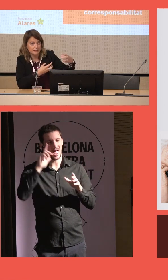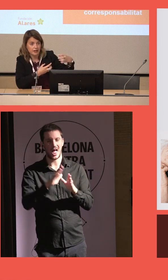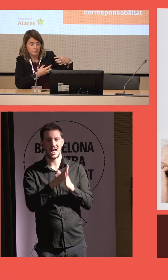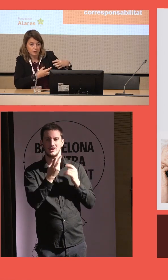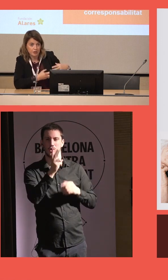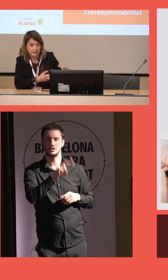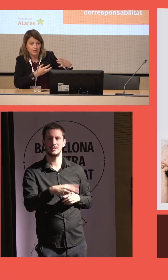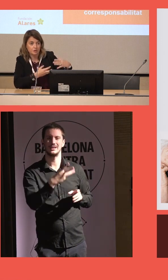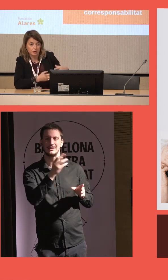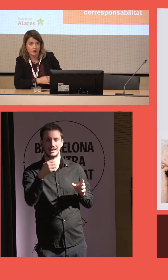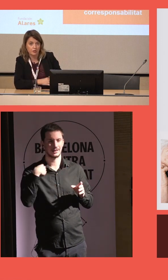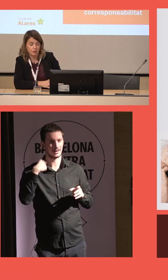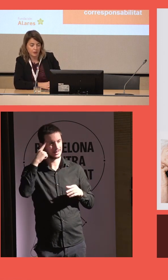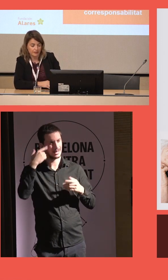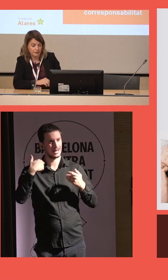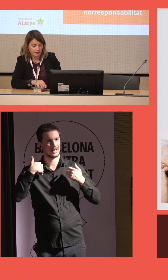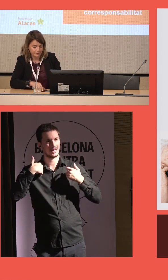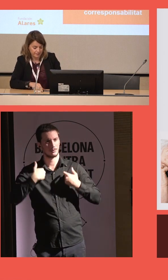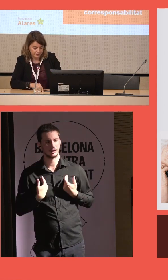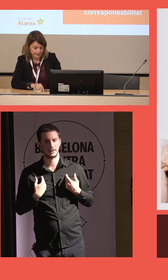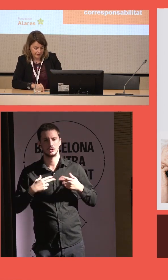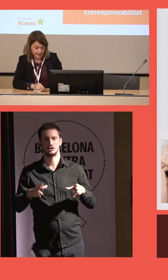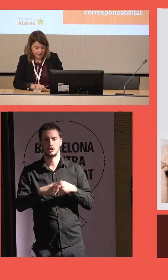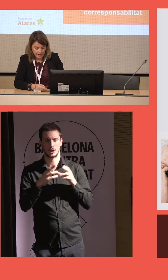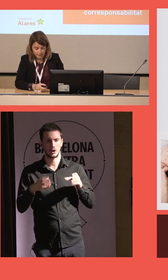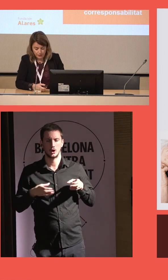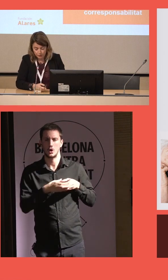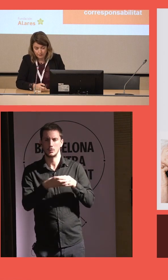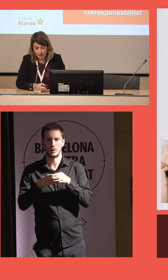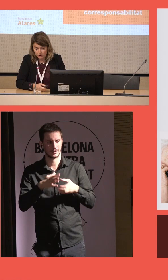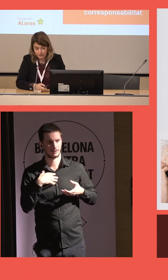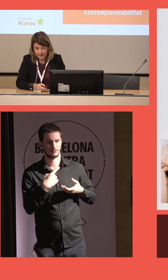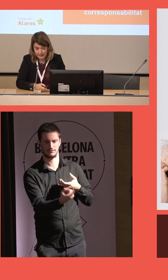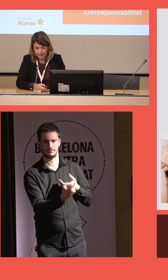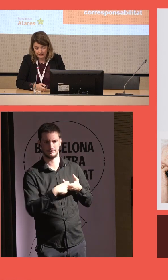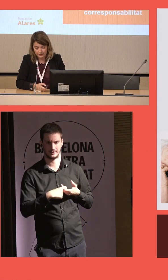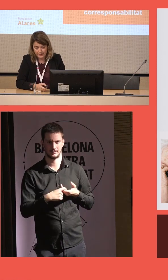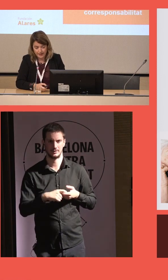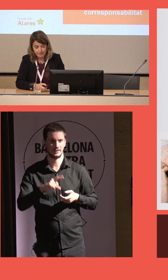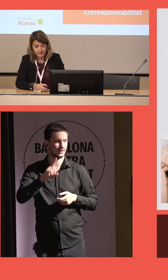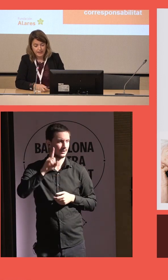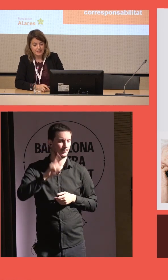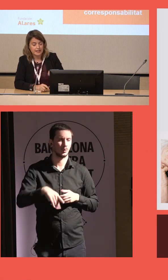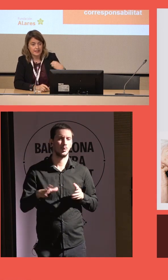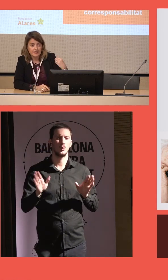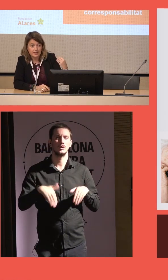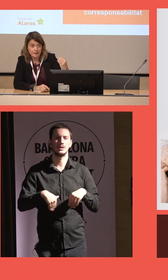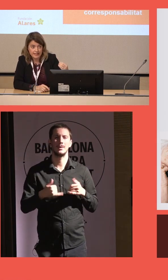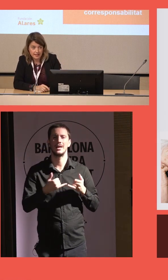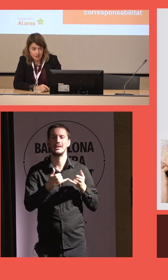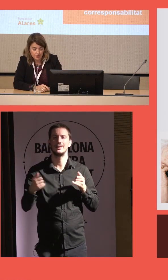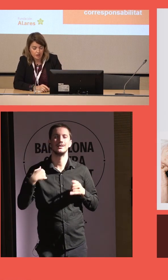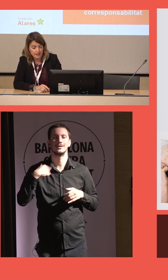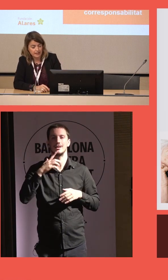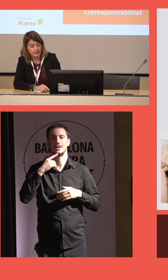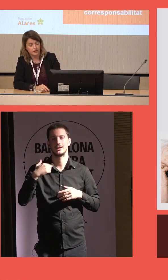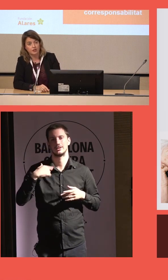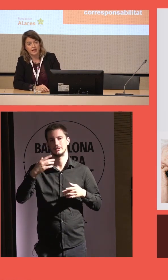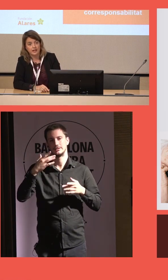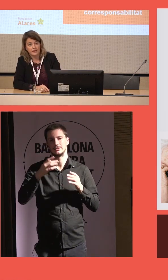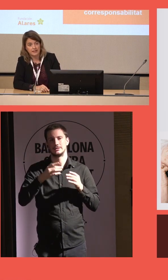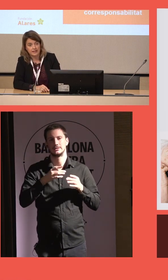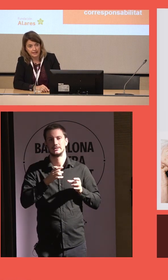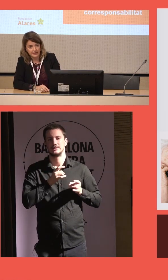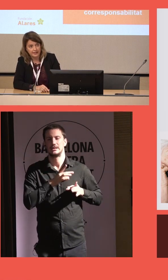polítiques de responsabilitat social corporativa i per últim l'última línia que treballem és la sensibilització i la